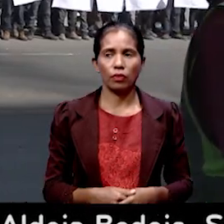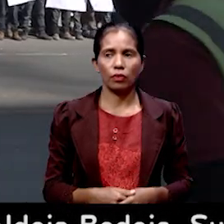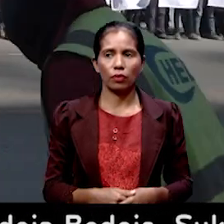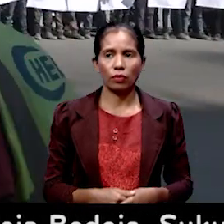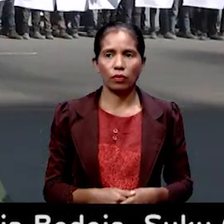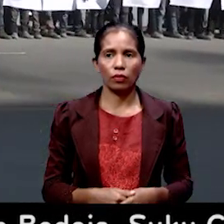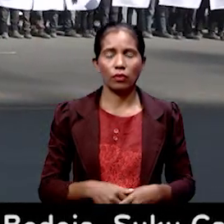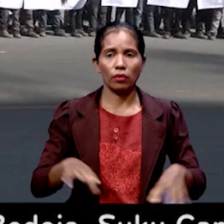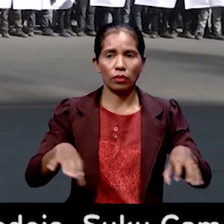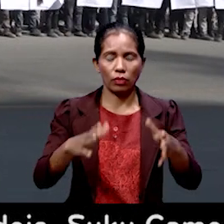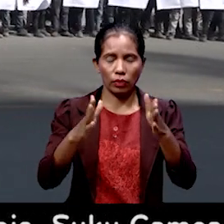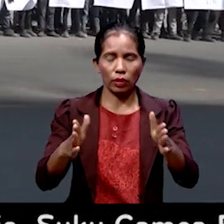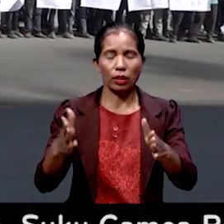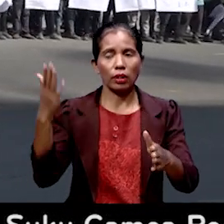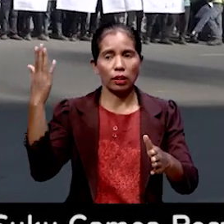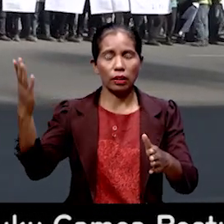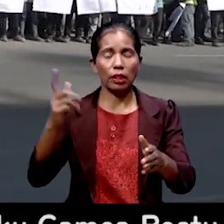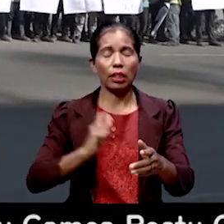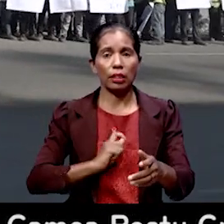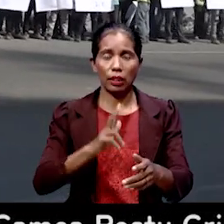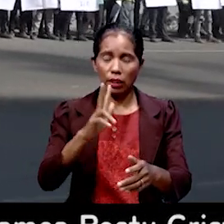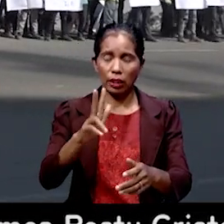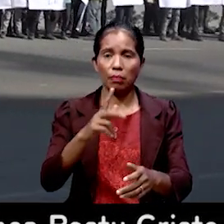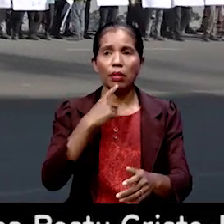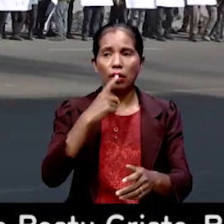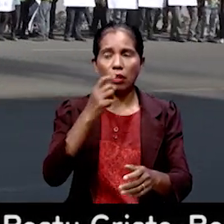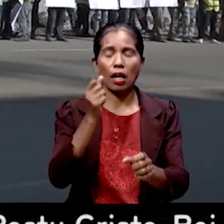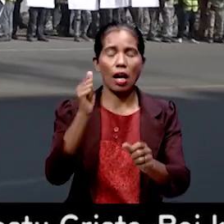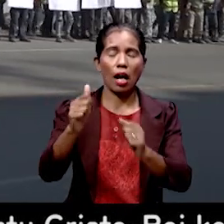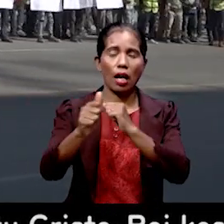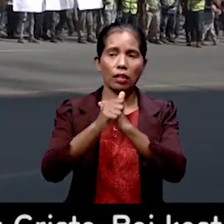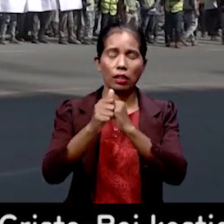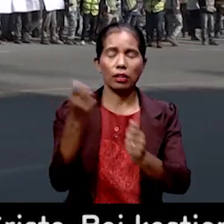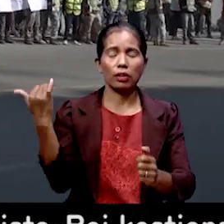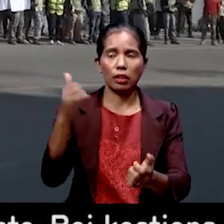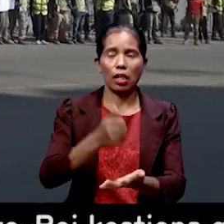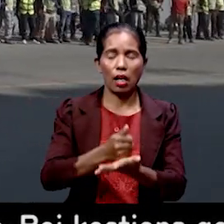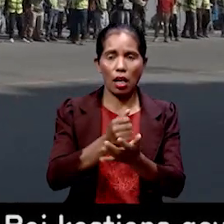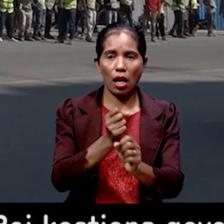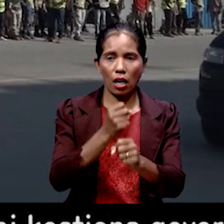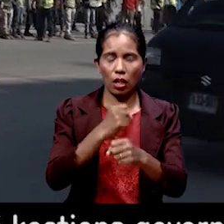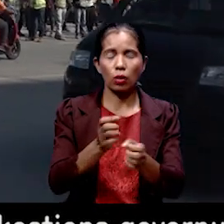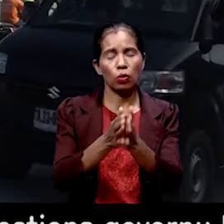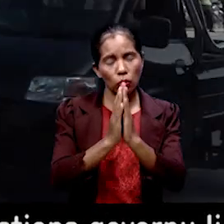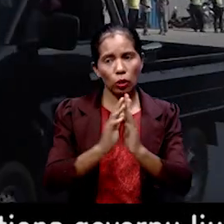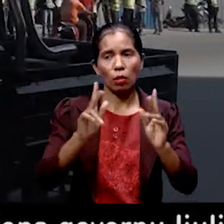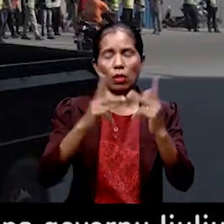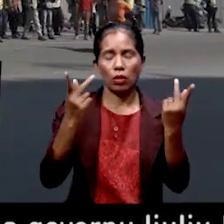Porta-voz Traballadór Portu Tibar, Nicodino da Cruz Ateten, asaun solidariedade nebe sira halone, hodi ezije